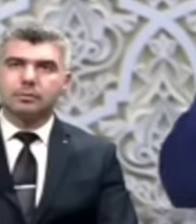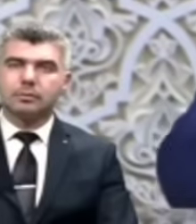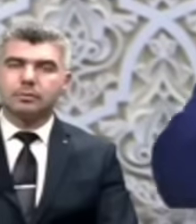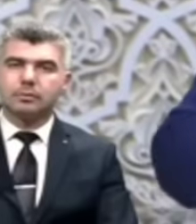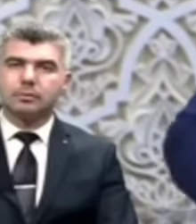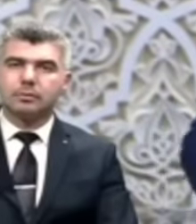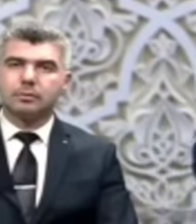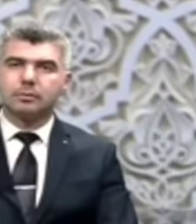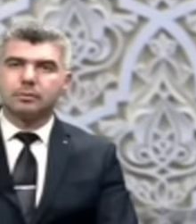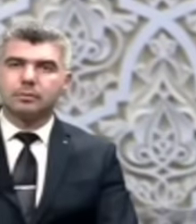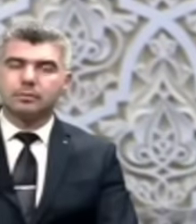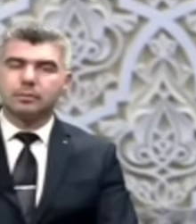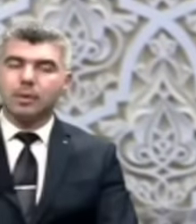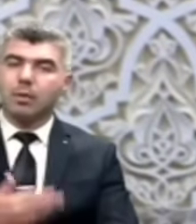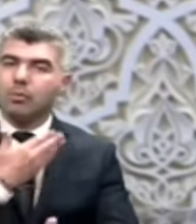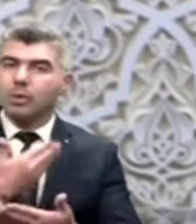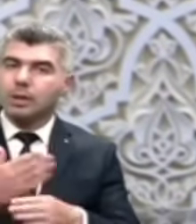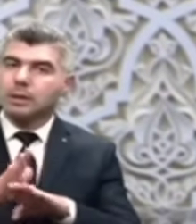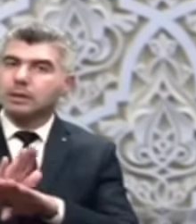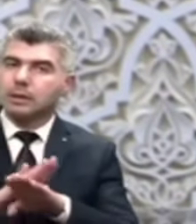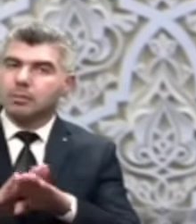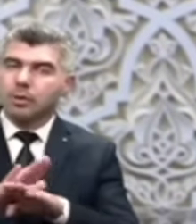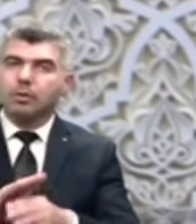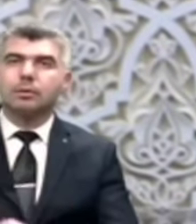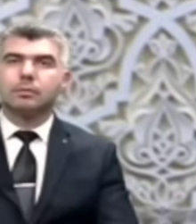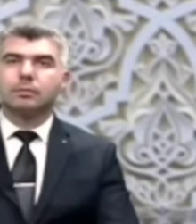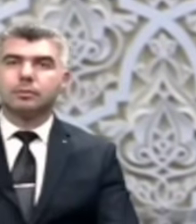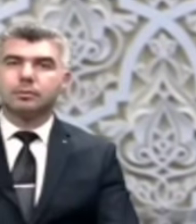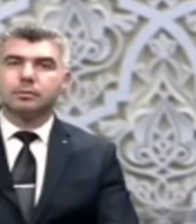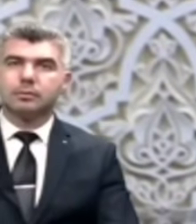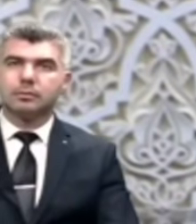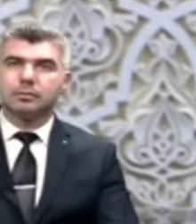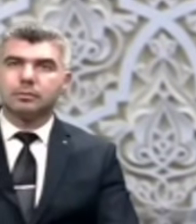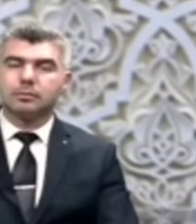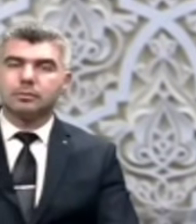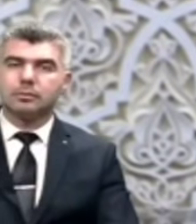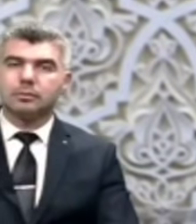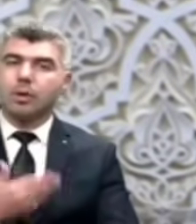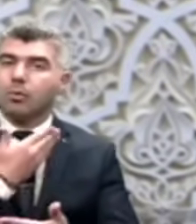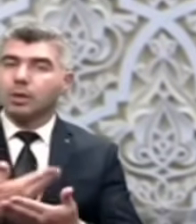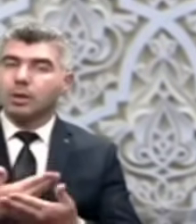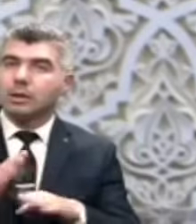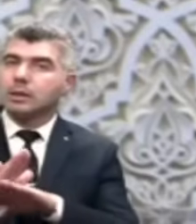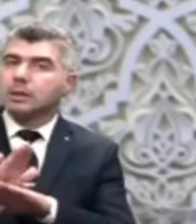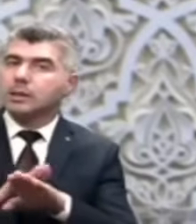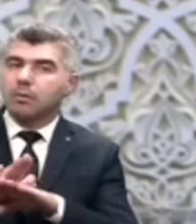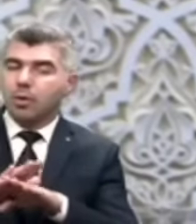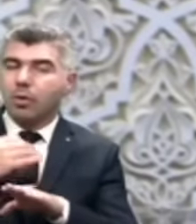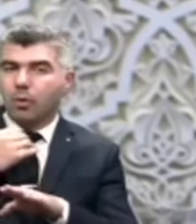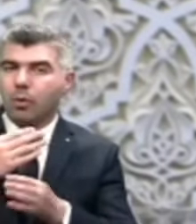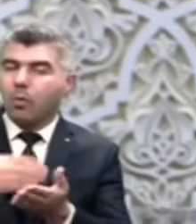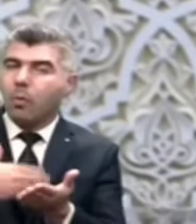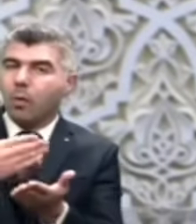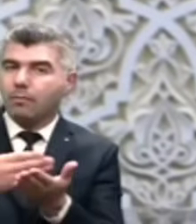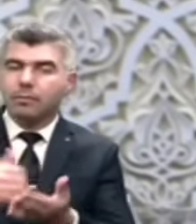وأذكرك، سيد المستشار المحترم، سيد المستشار المحترم اسمح لي باش نقاطعك.